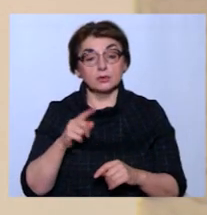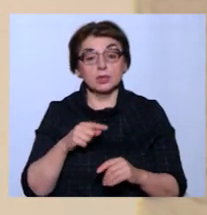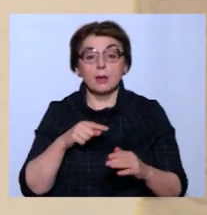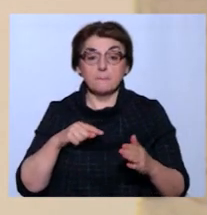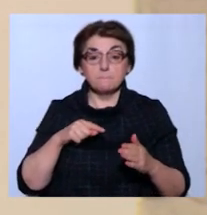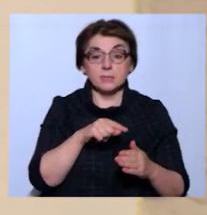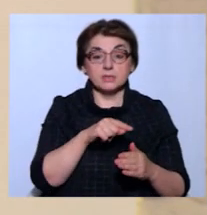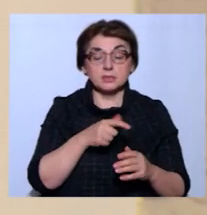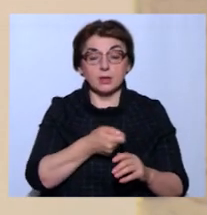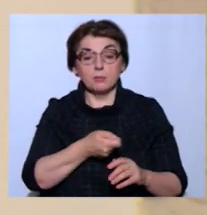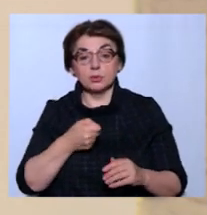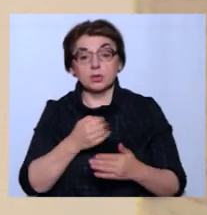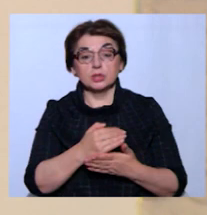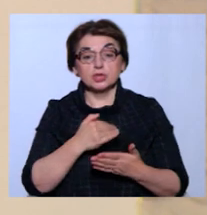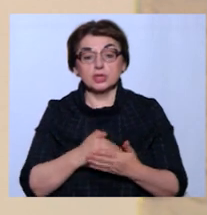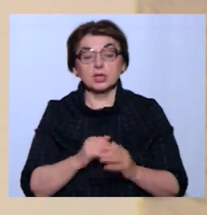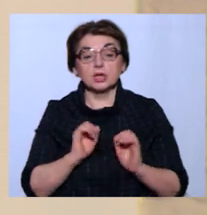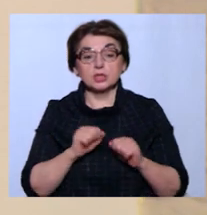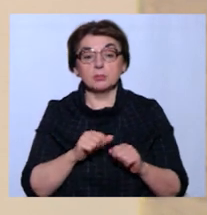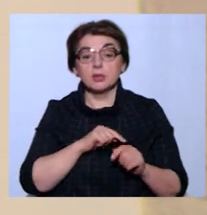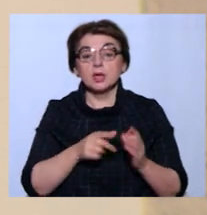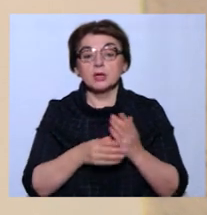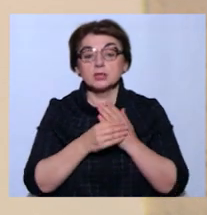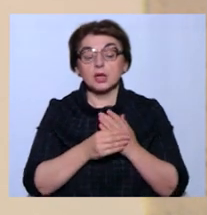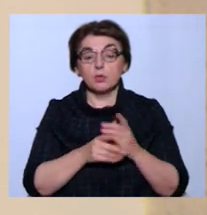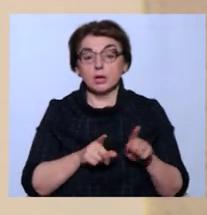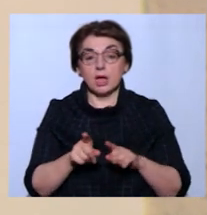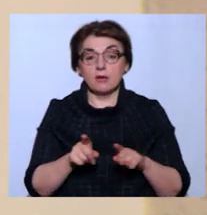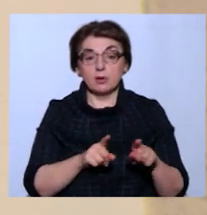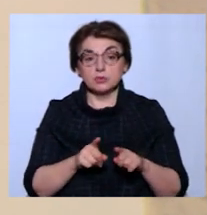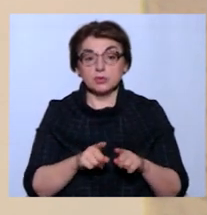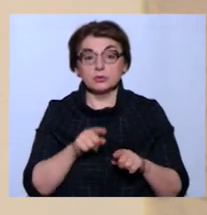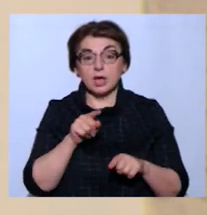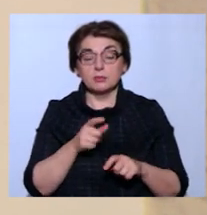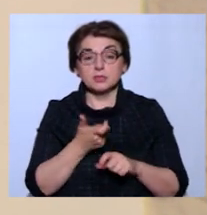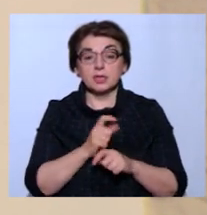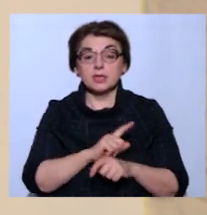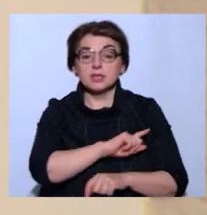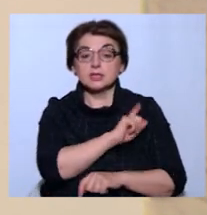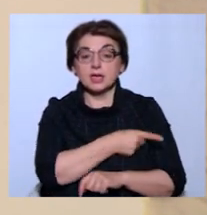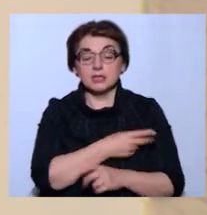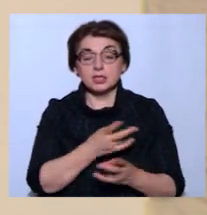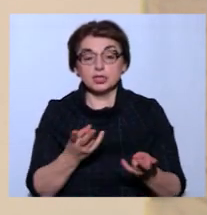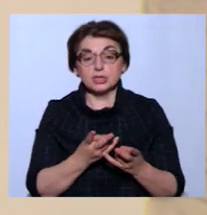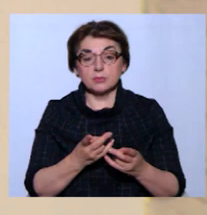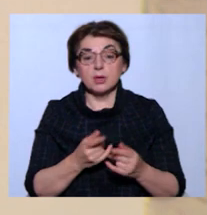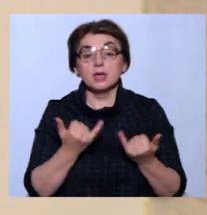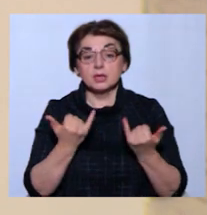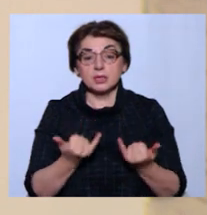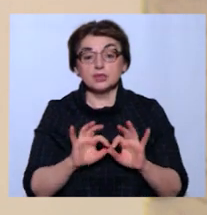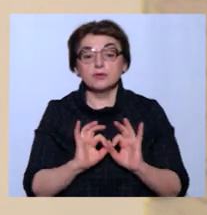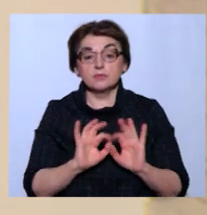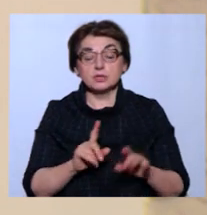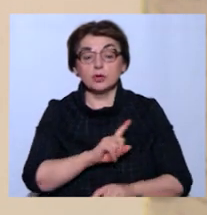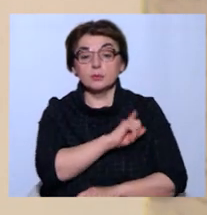ბიძგის და მოქაჩვის შედეგად შეიძლება სხეული ავამოძრაოთ და ამას ძალა სჭირდება. ჩვენ დღეს ძალაზე